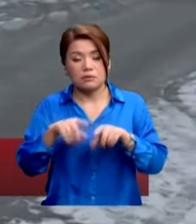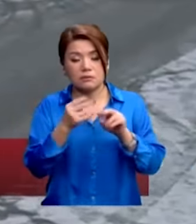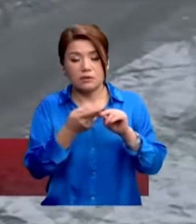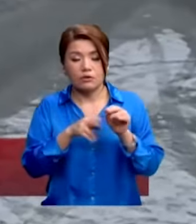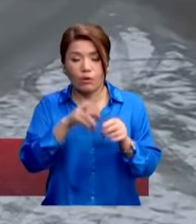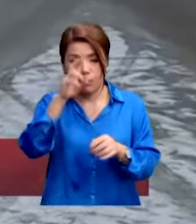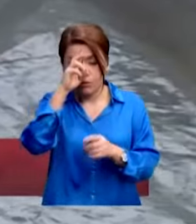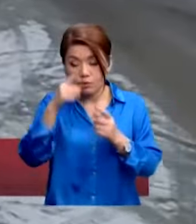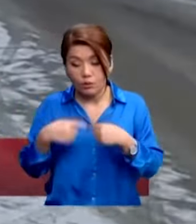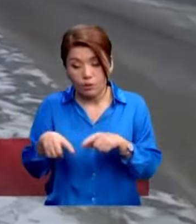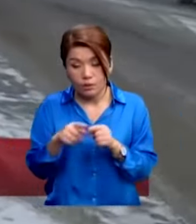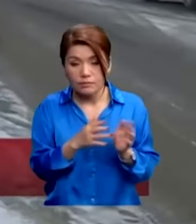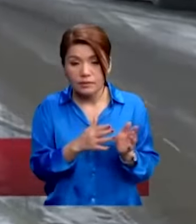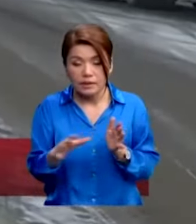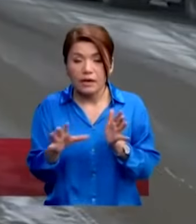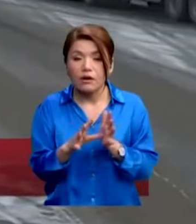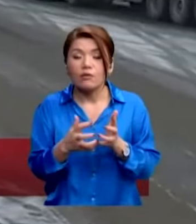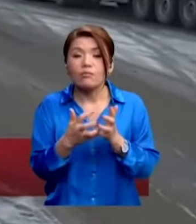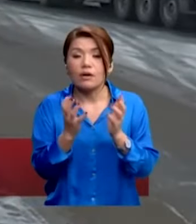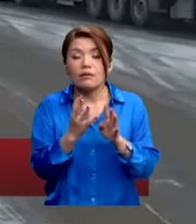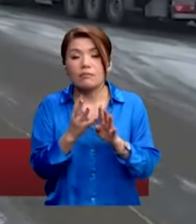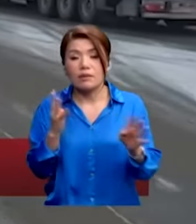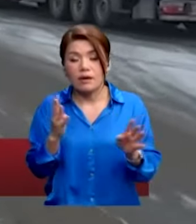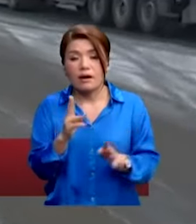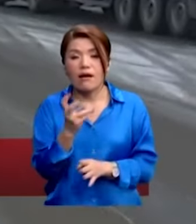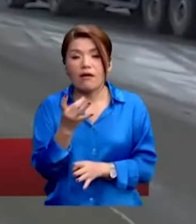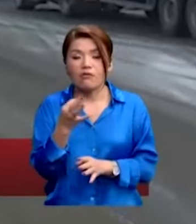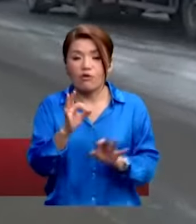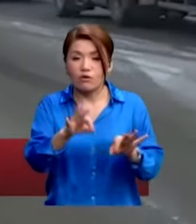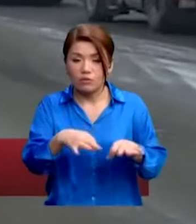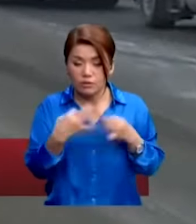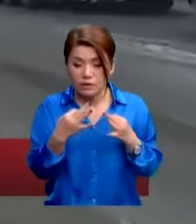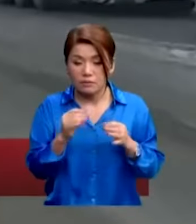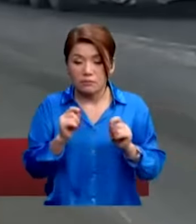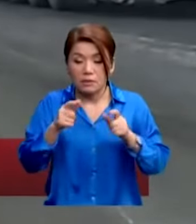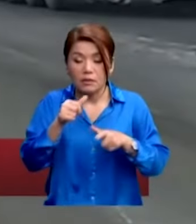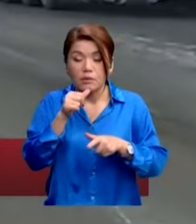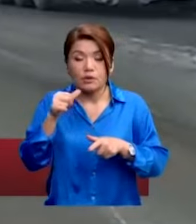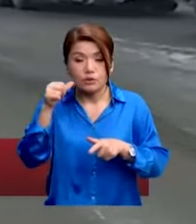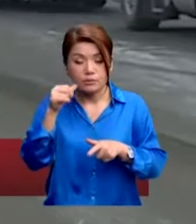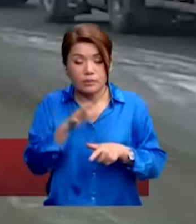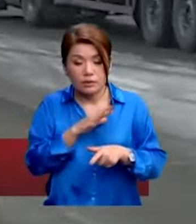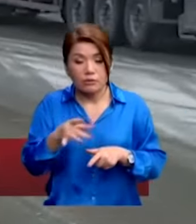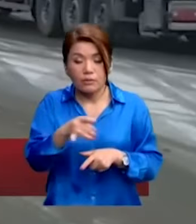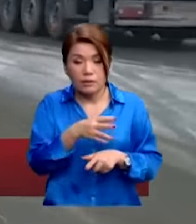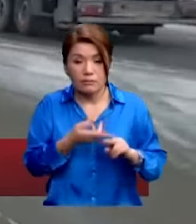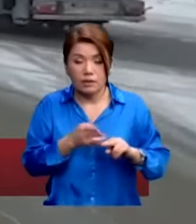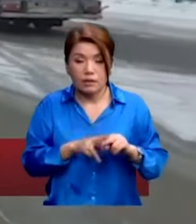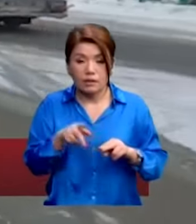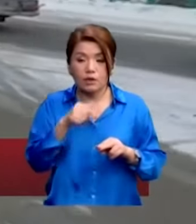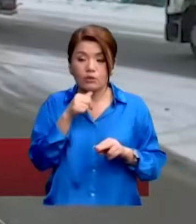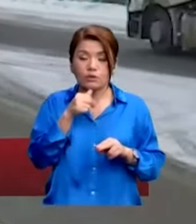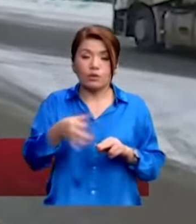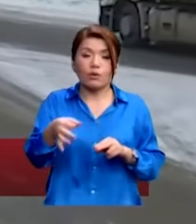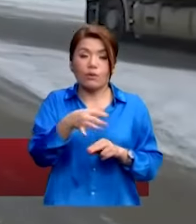госорганов должна стать система электронной очереди Карго русат в пилотном режиме она была введена в прошлом году в ряде регионов Казахстана в Кустанайской